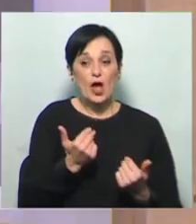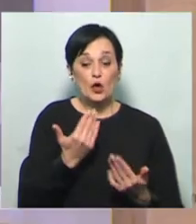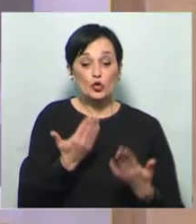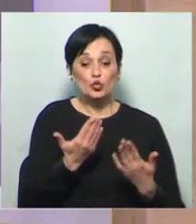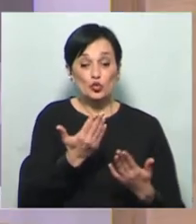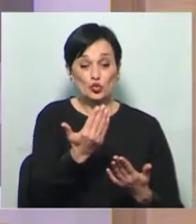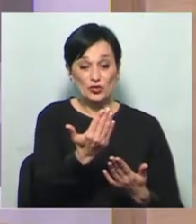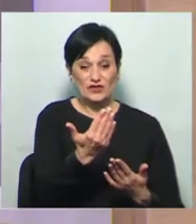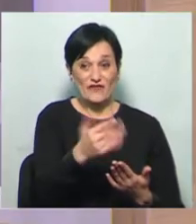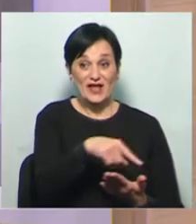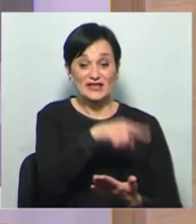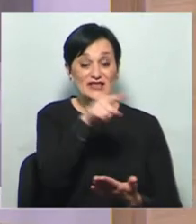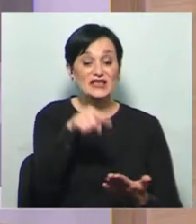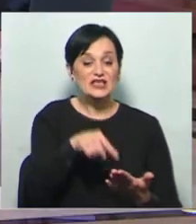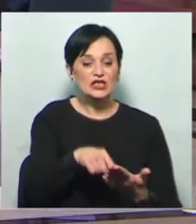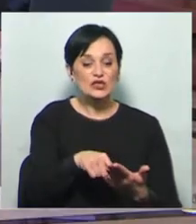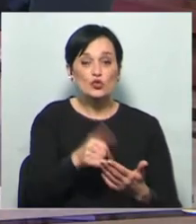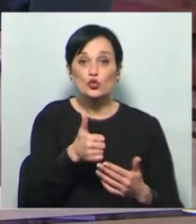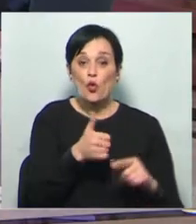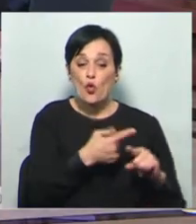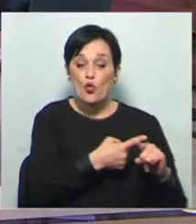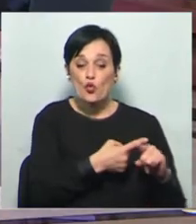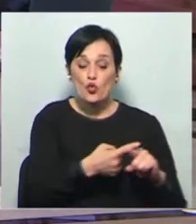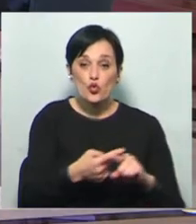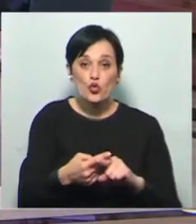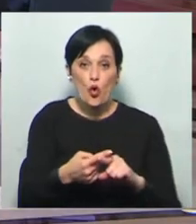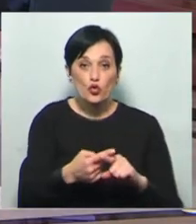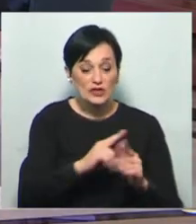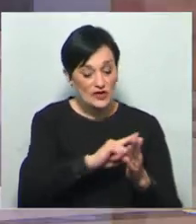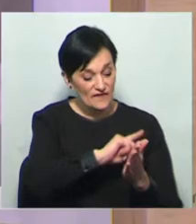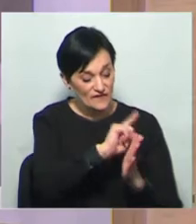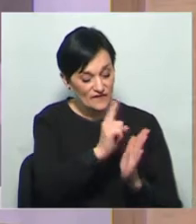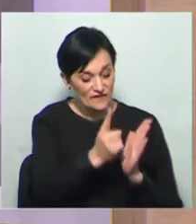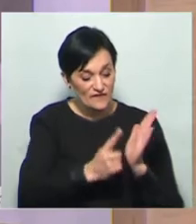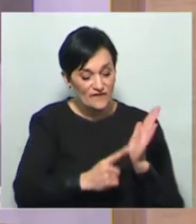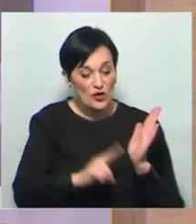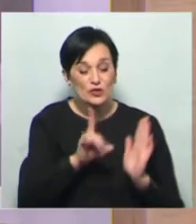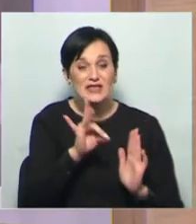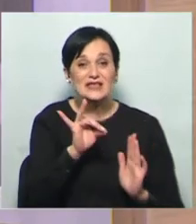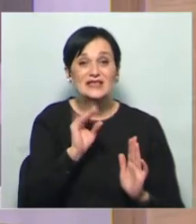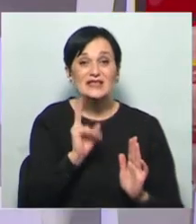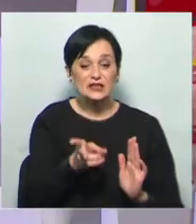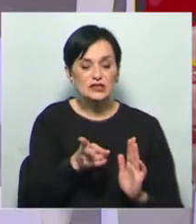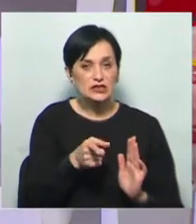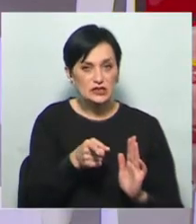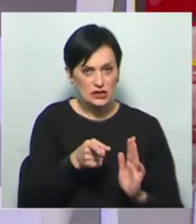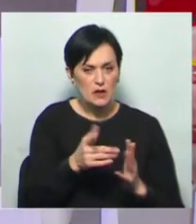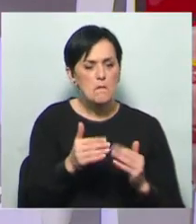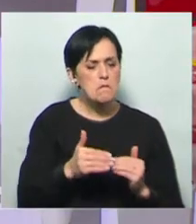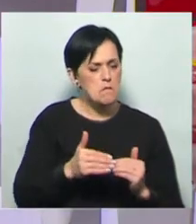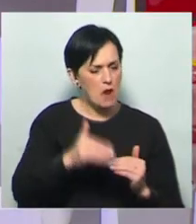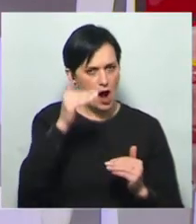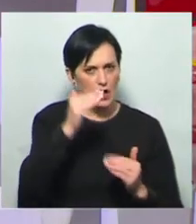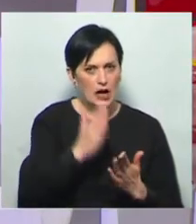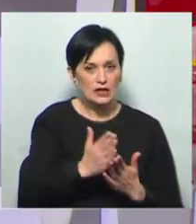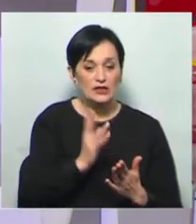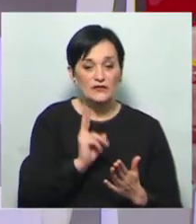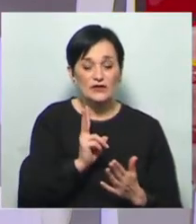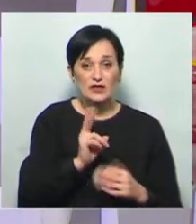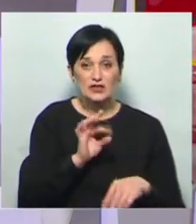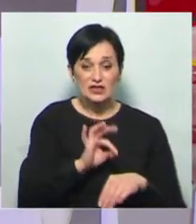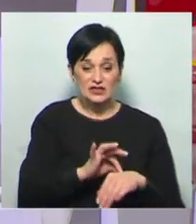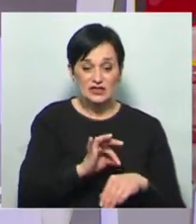თქვენ კითხვას იმასთან დაკავშირებით, რამდენად ქრონიკული ვენური დაავადებით პაციენტები არის თუ არა. რა თქმა უნდა, რისკი გაცილებით მაღალი აქვს, ვისაც იმ